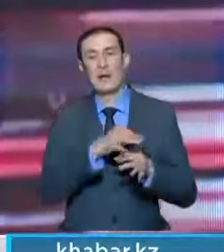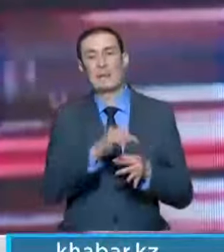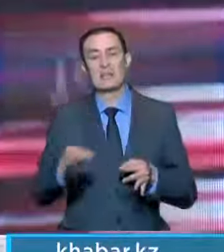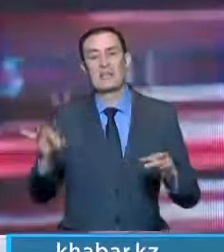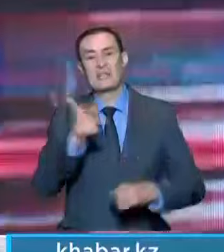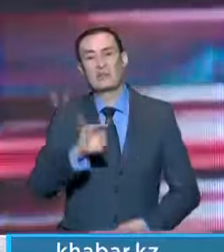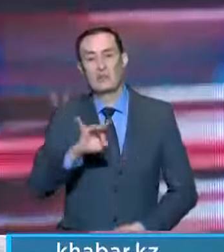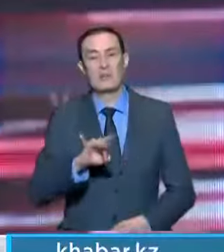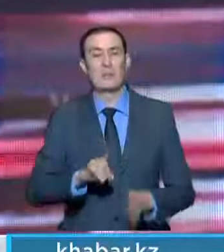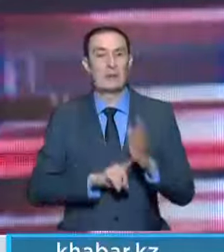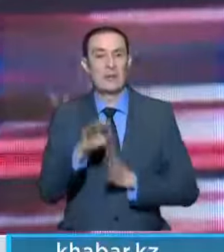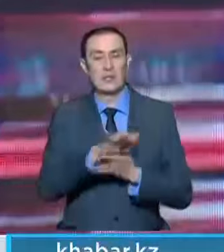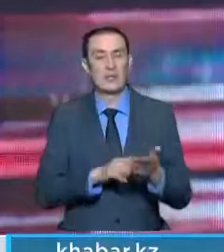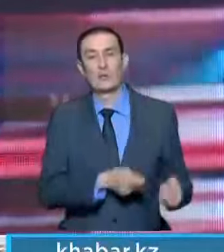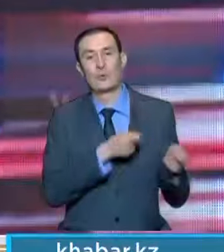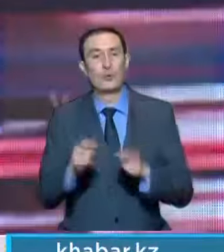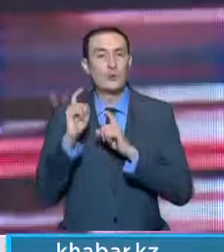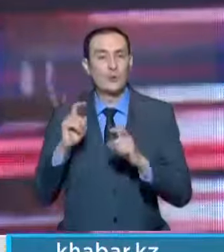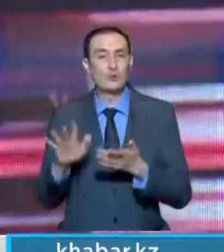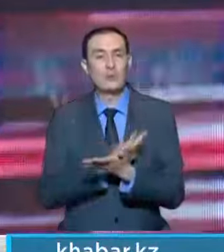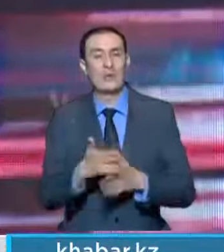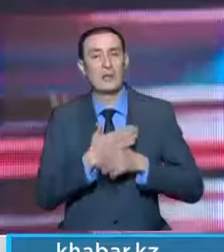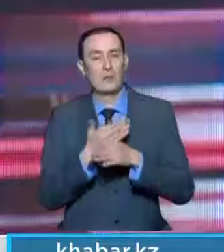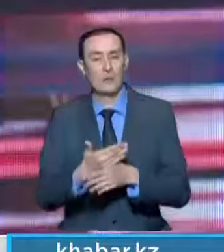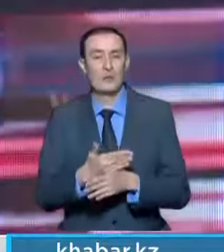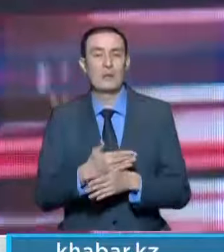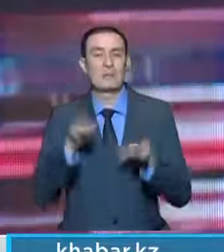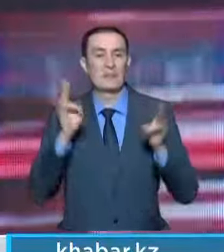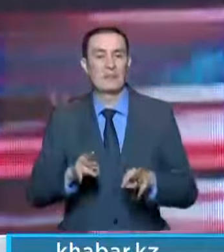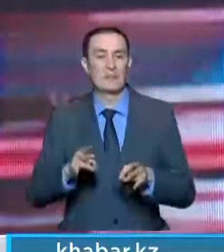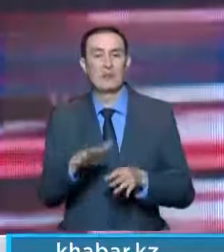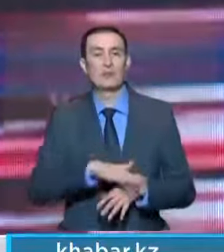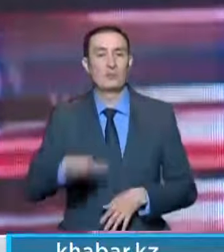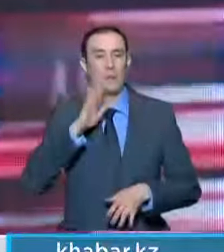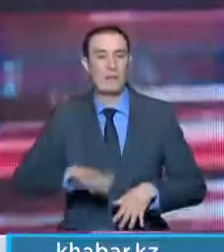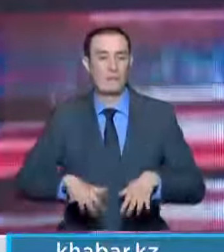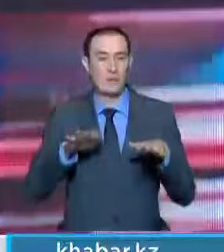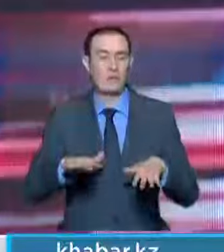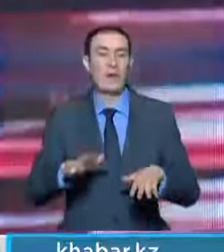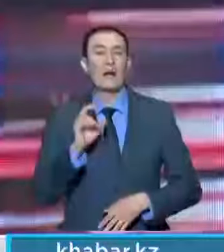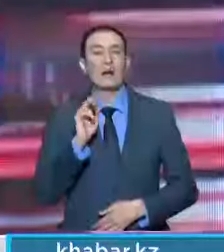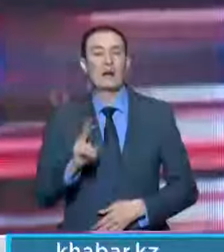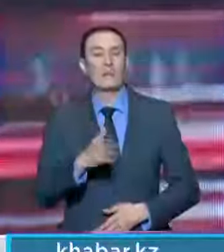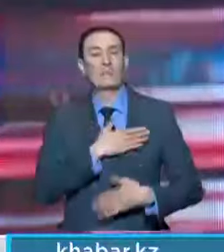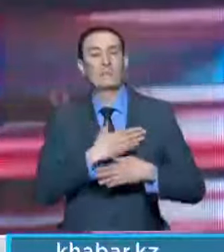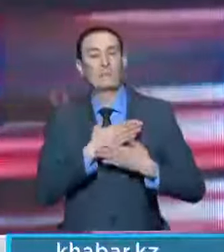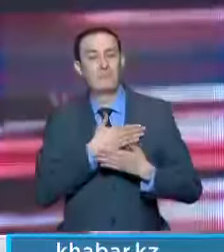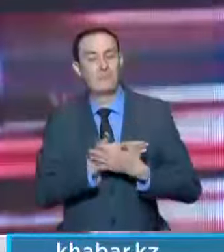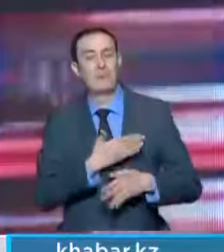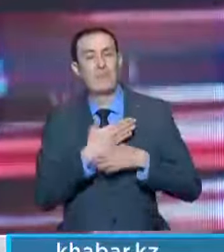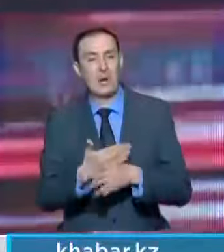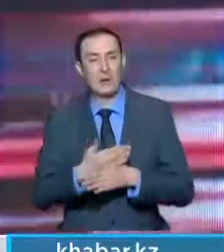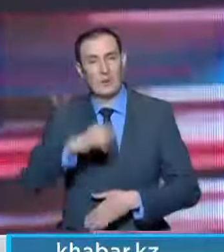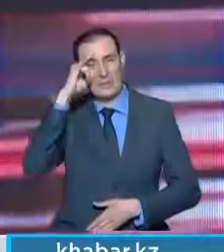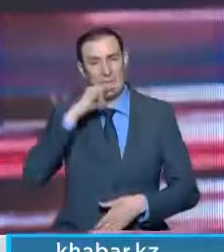республики и других стран продолжают поступать грузы с гуманитарной помощью для жителей, пострадавших в зонах половодьях. О том, как помогают казахстанцы и